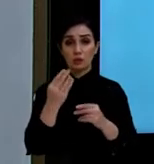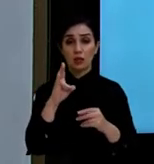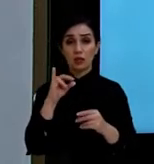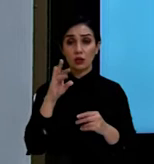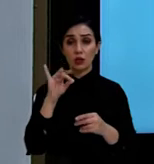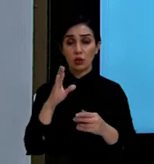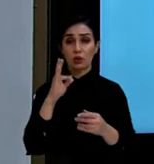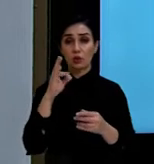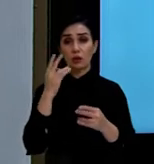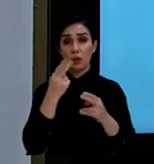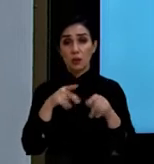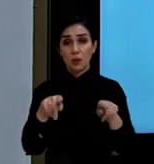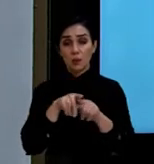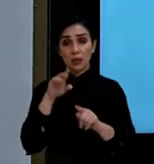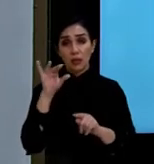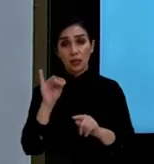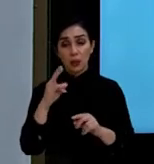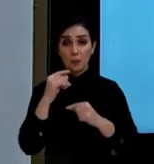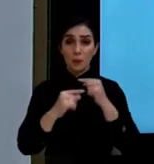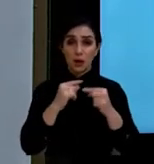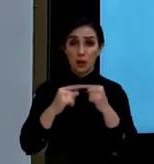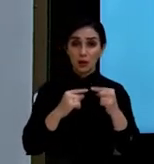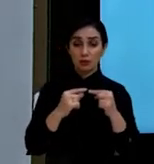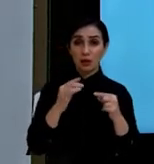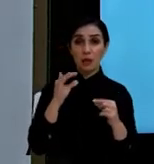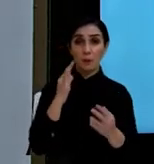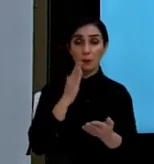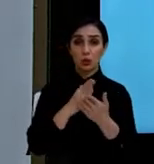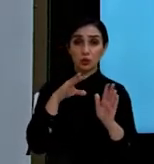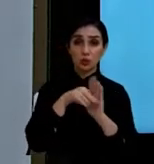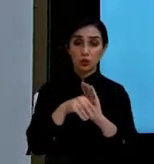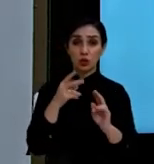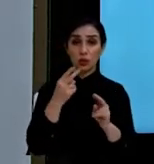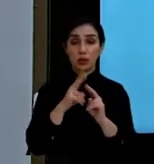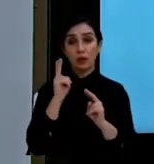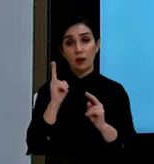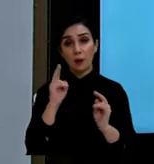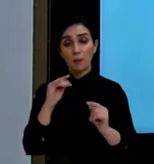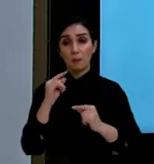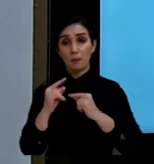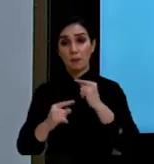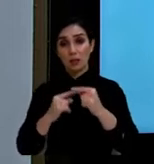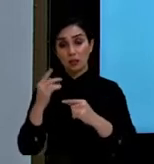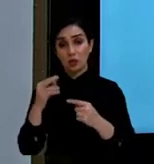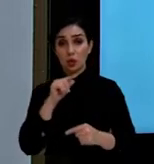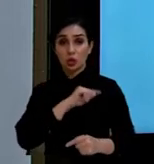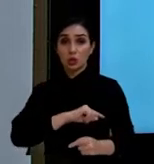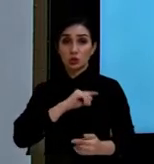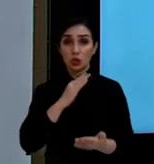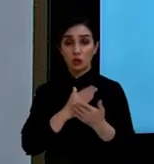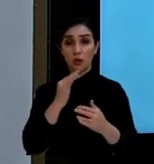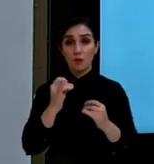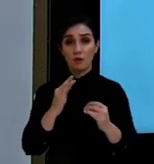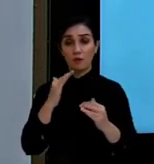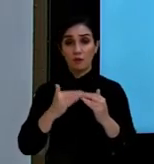нейтронов в итом поколении, предшествующем, к последующему. Характеризует